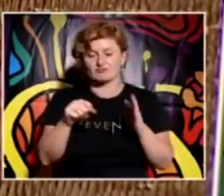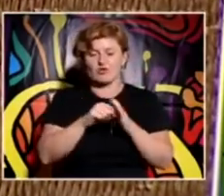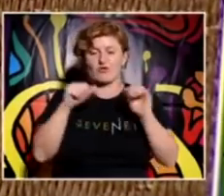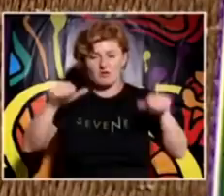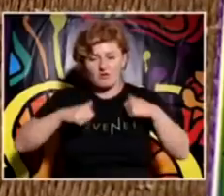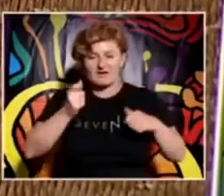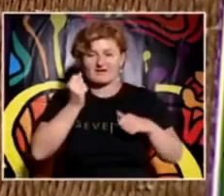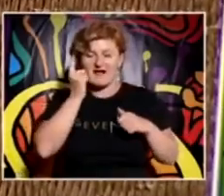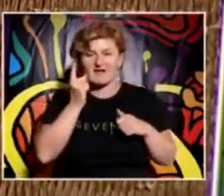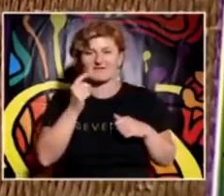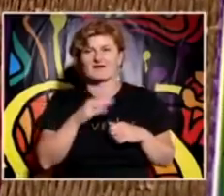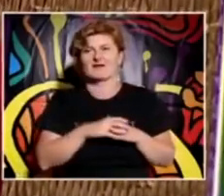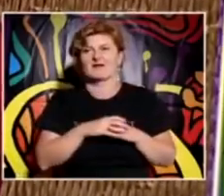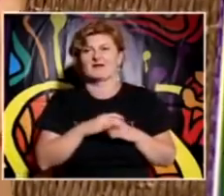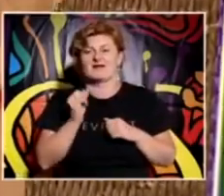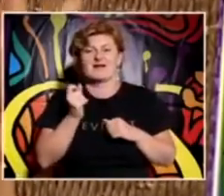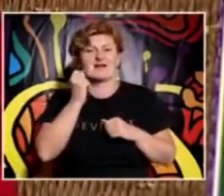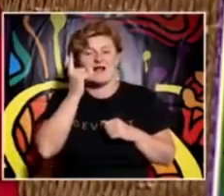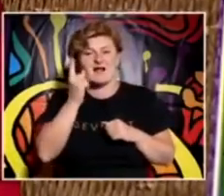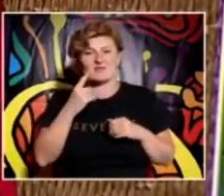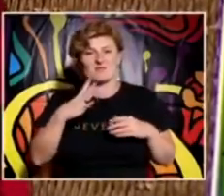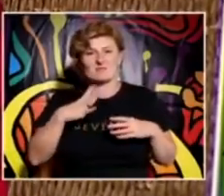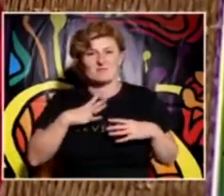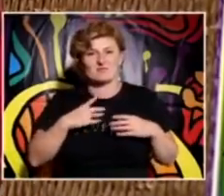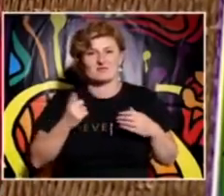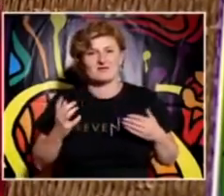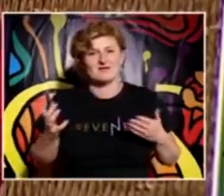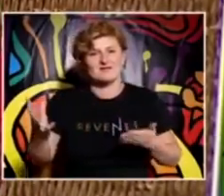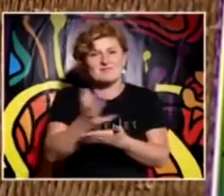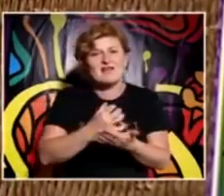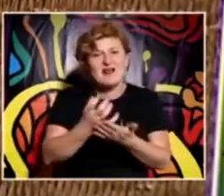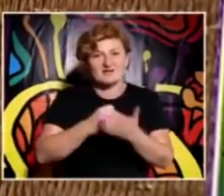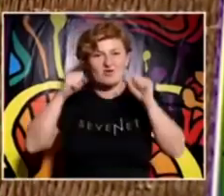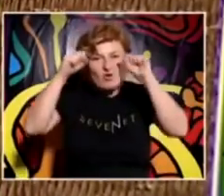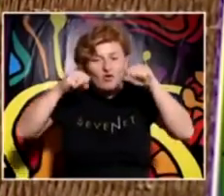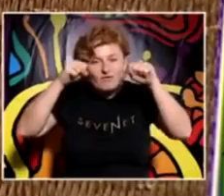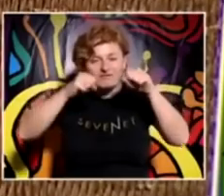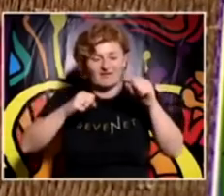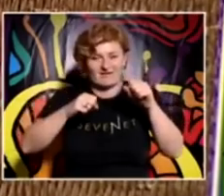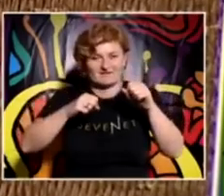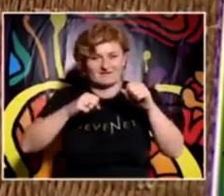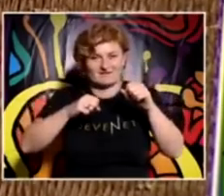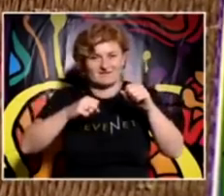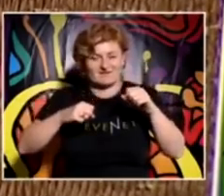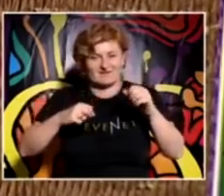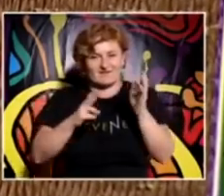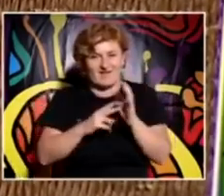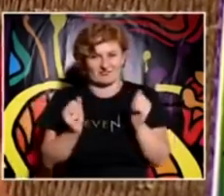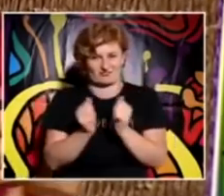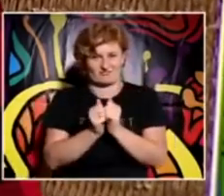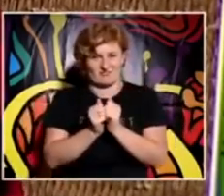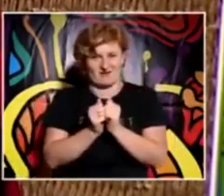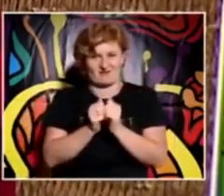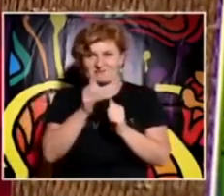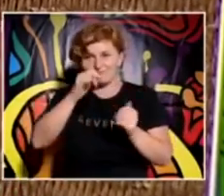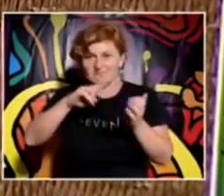uczestniczyłam w sumie w najpiękniejszym rytuale właśnie zbierania owiec na zimę. To jest coś, czego nie da się absolutnie zaplanować,